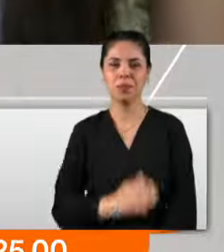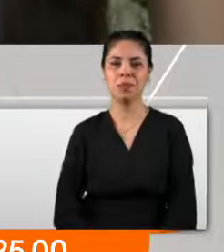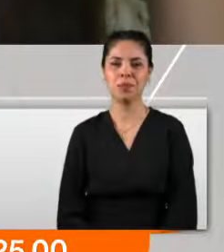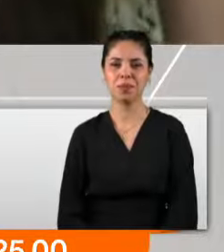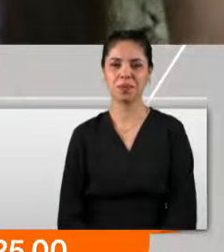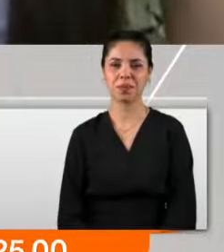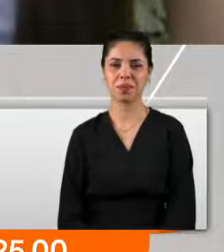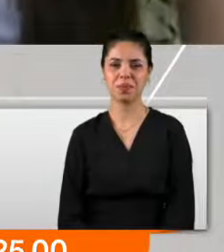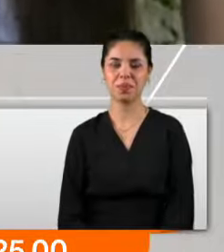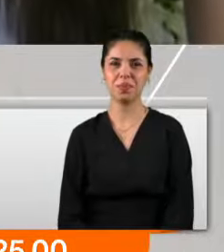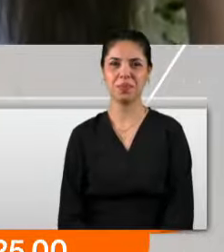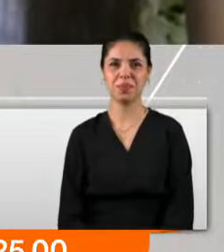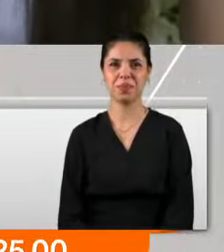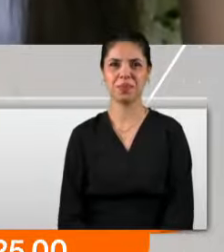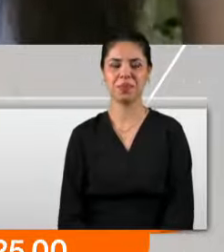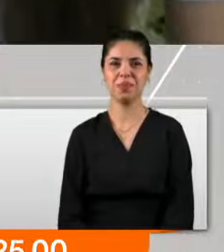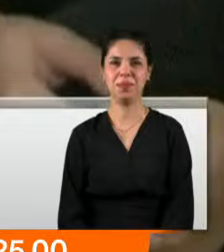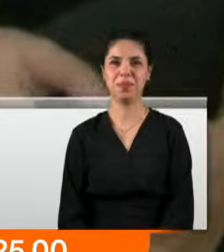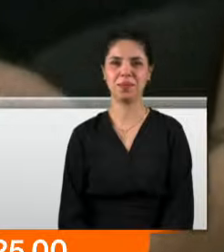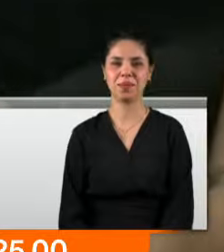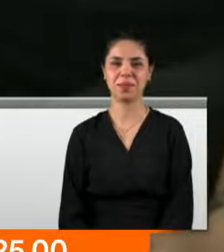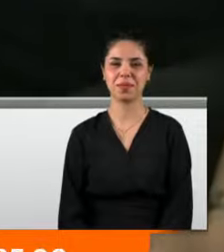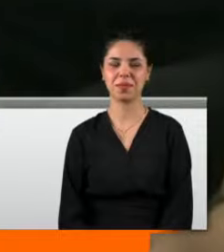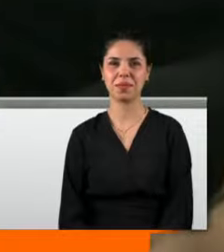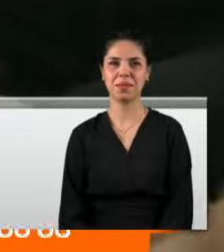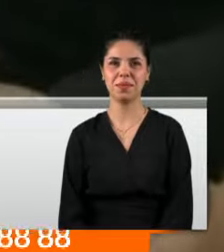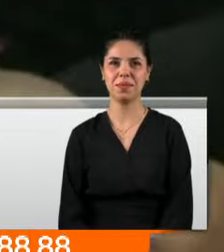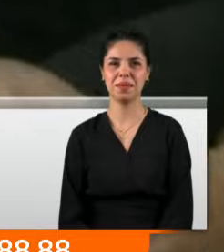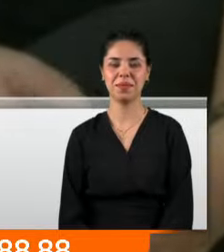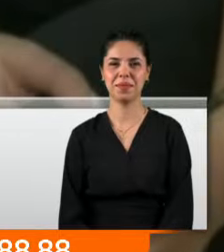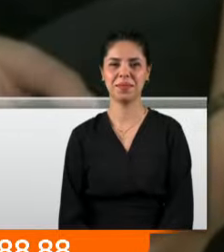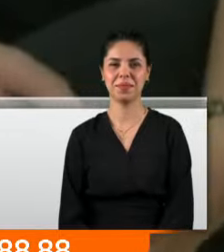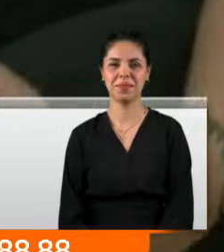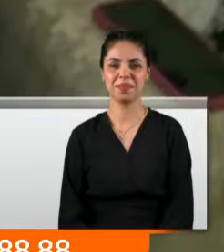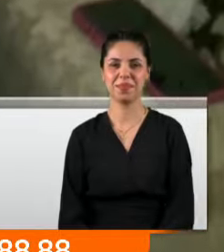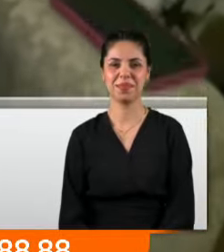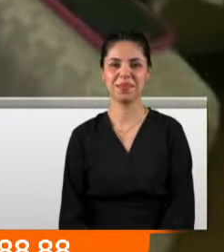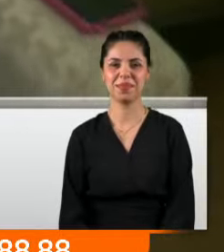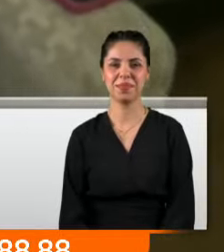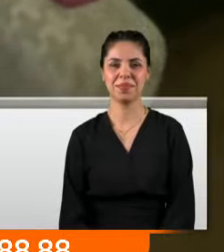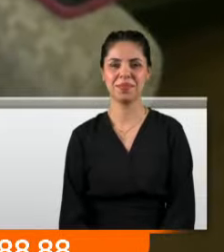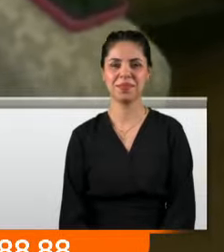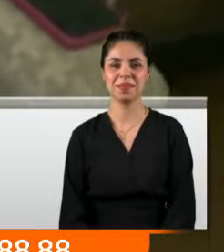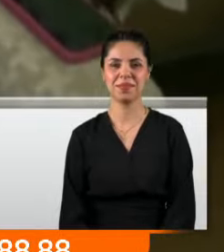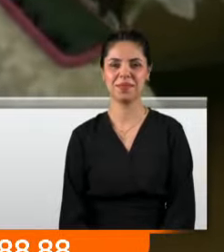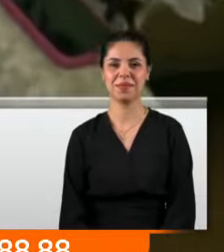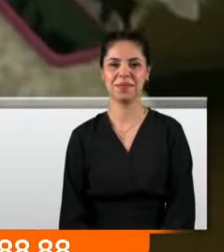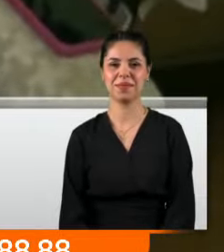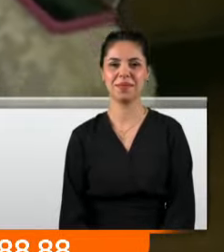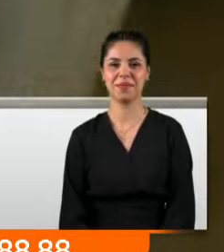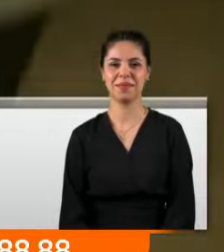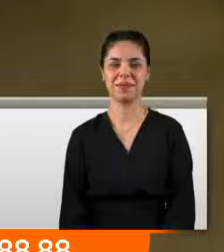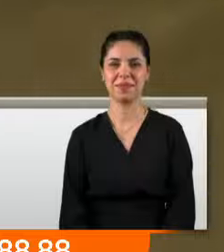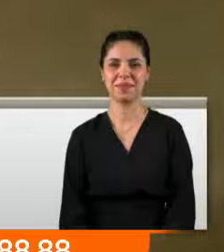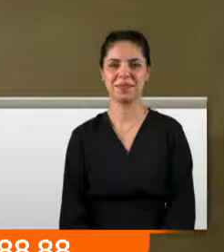dikkat çekiyordu. Bizden daha çok onunla ilgilendiler. Vura vura ellerim acıdı. Kıpkırmızı olmuş ellerim. Bir de oturaklar